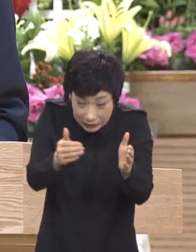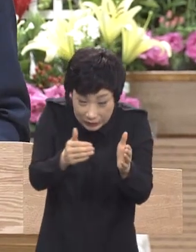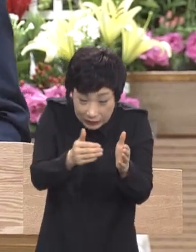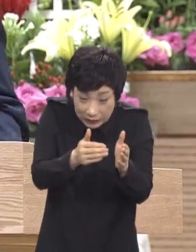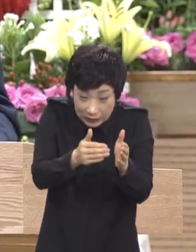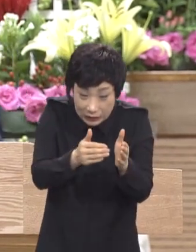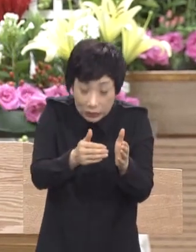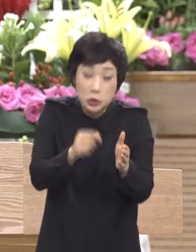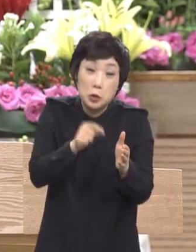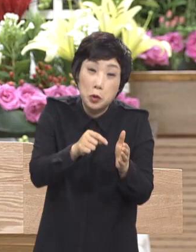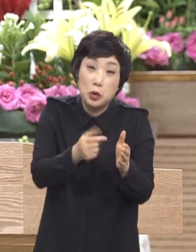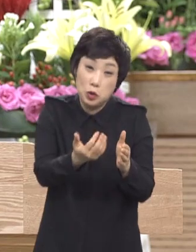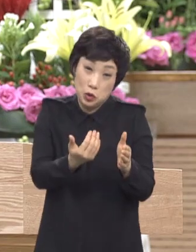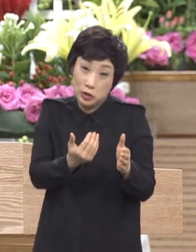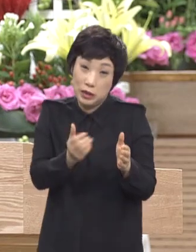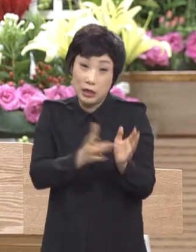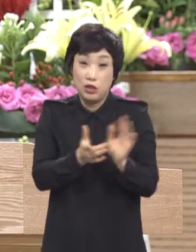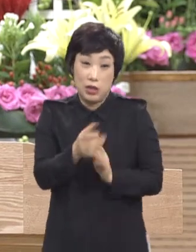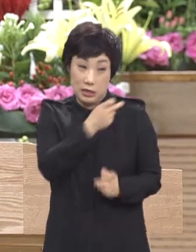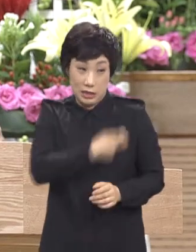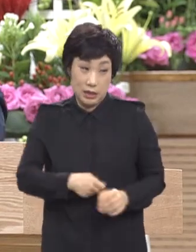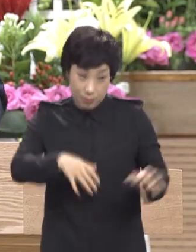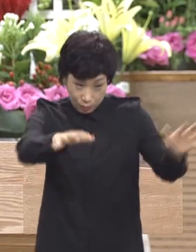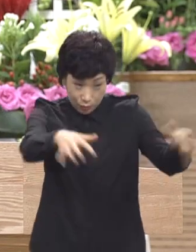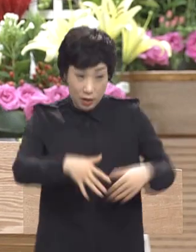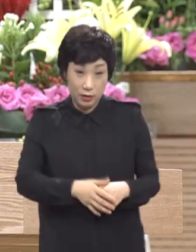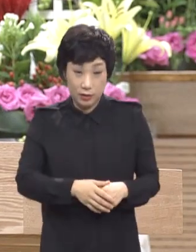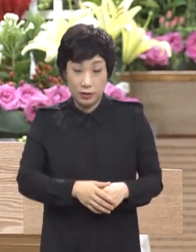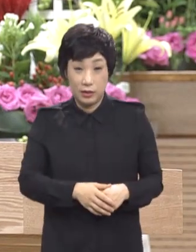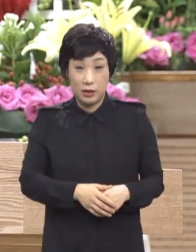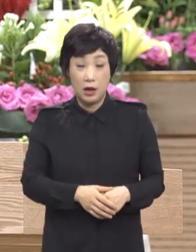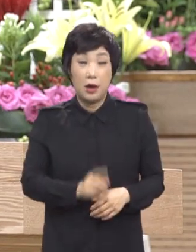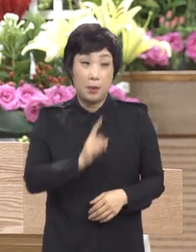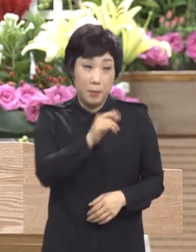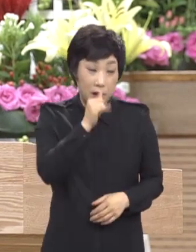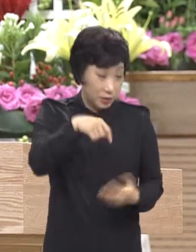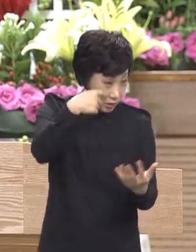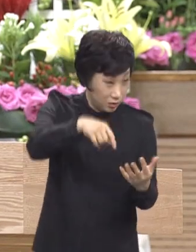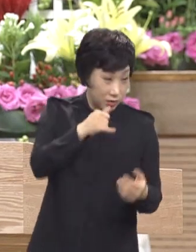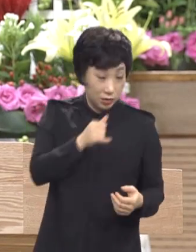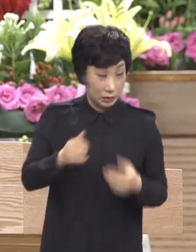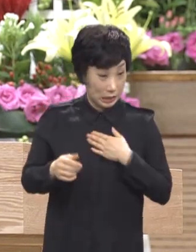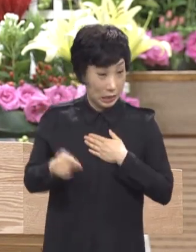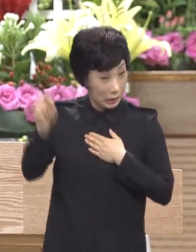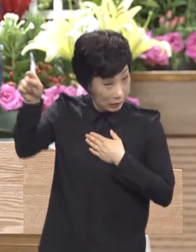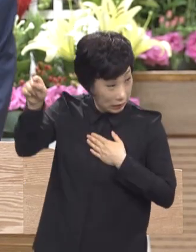앞에 제자들에게 말합니다. 내가 예루살렘에